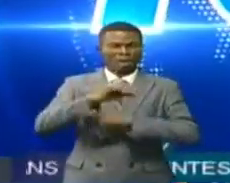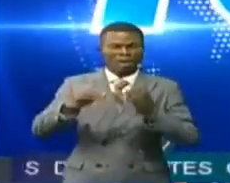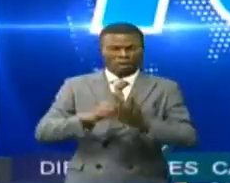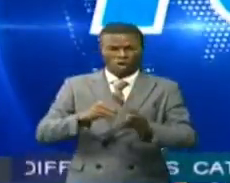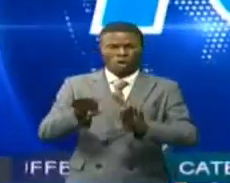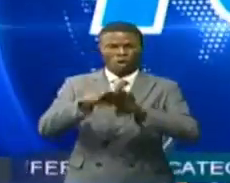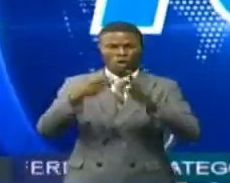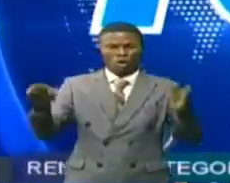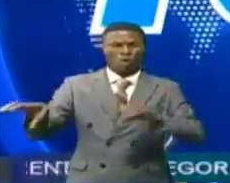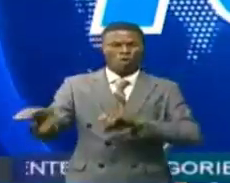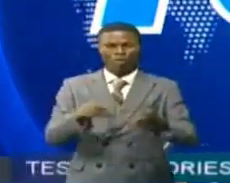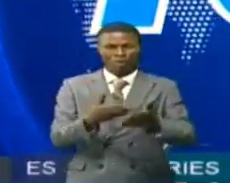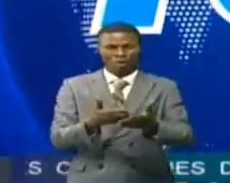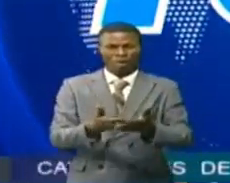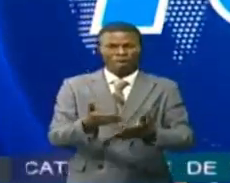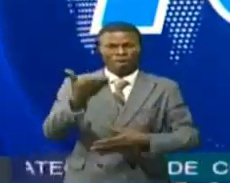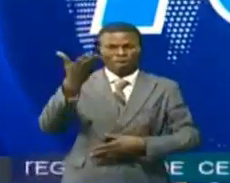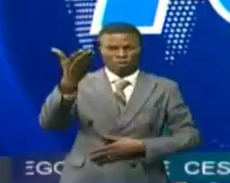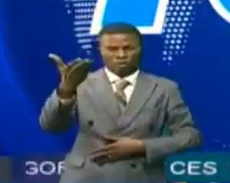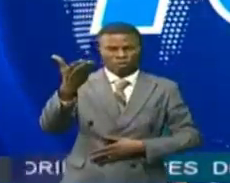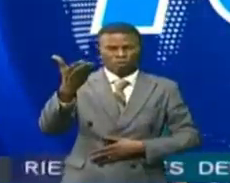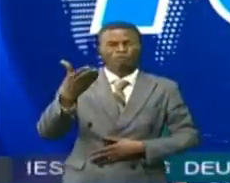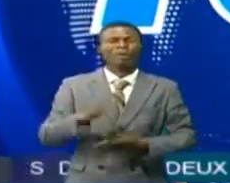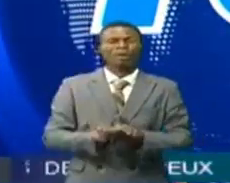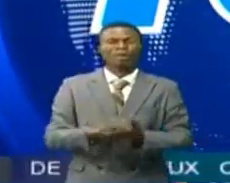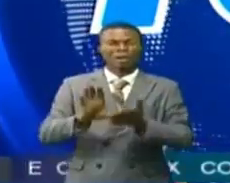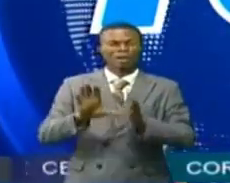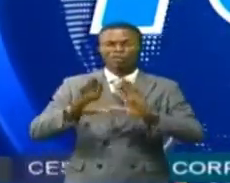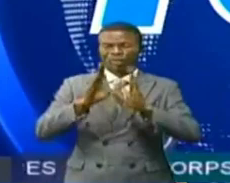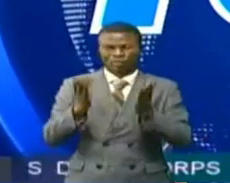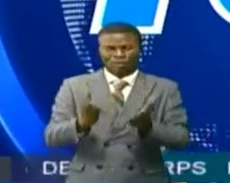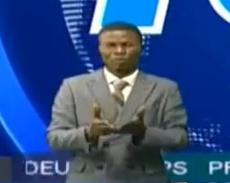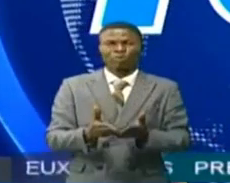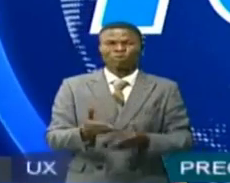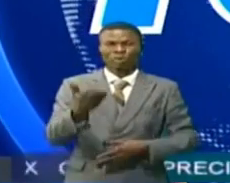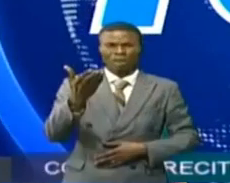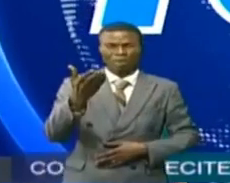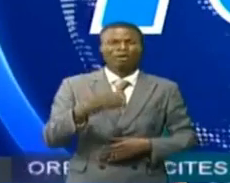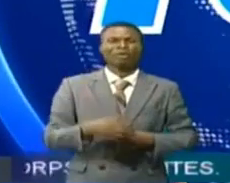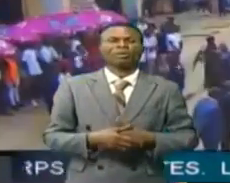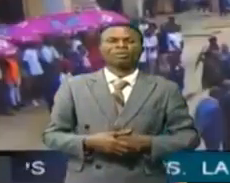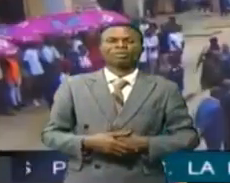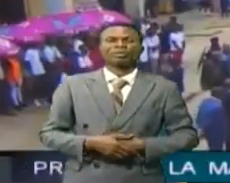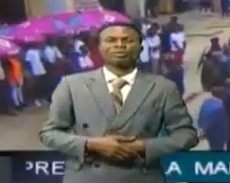lancement de ses activités. On voit cela plus en détail avec Dieu merci Kanza.